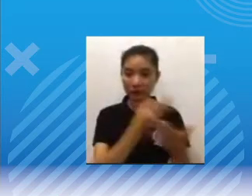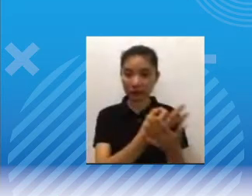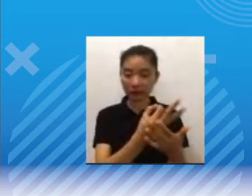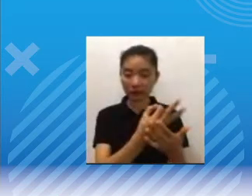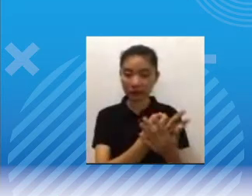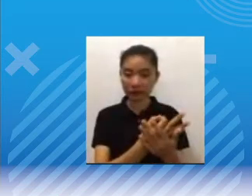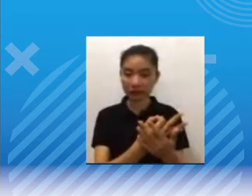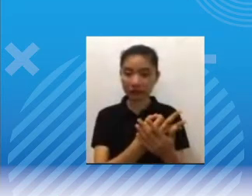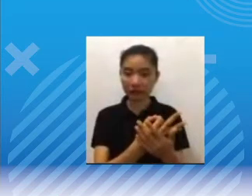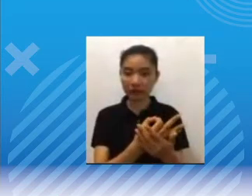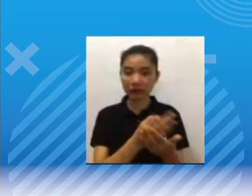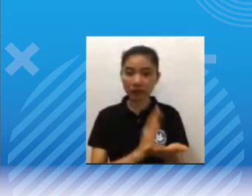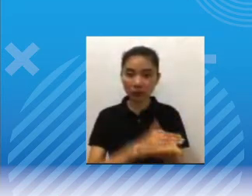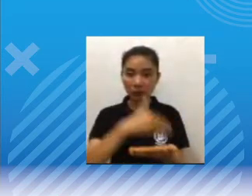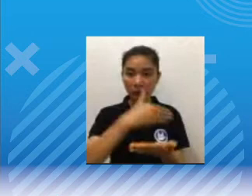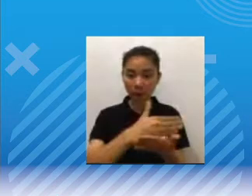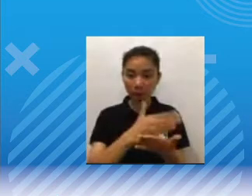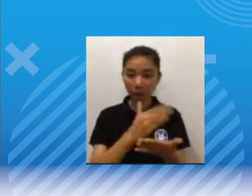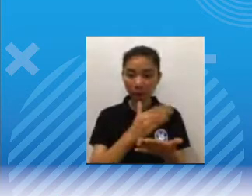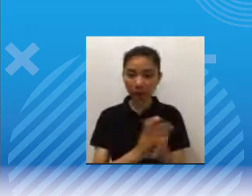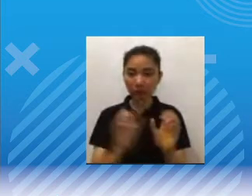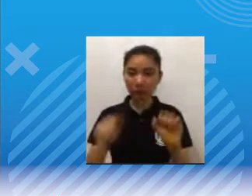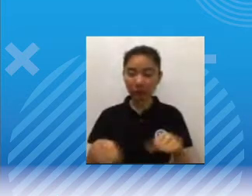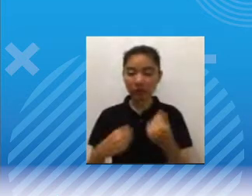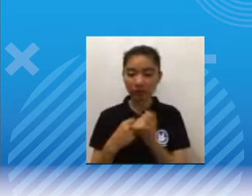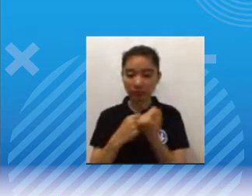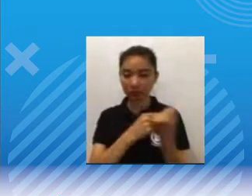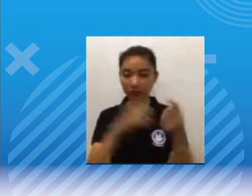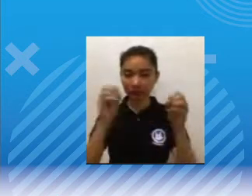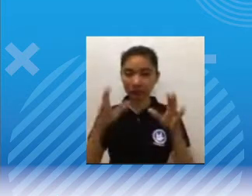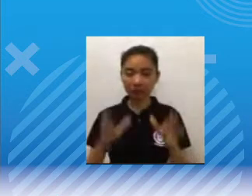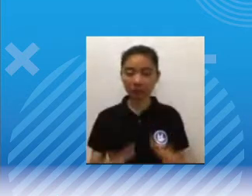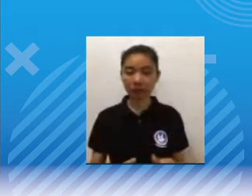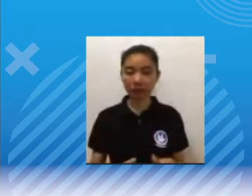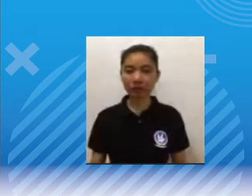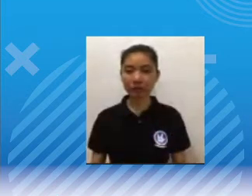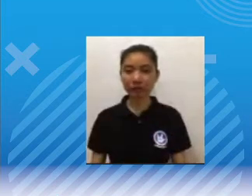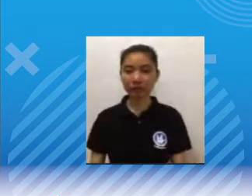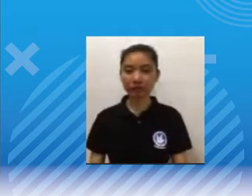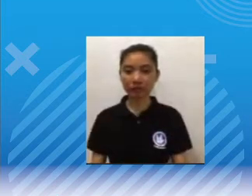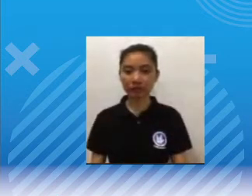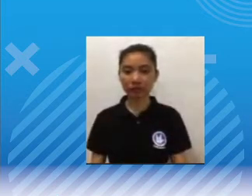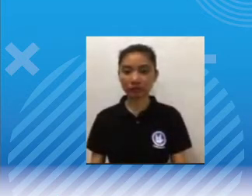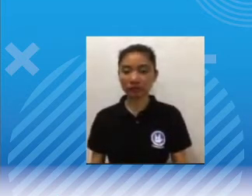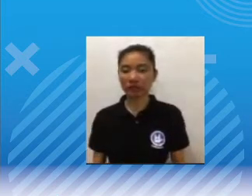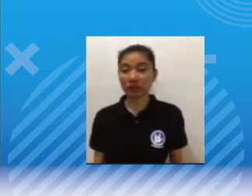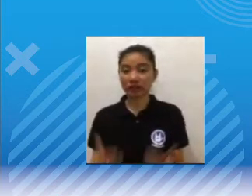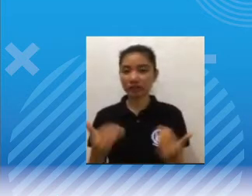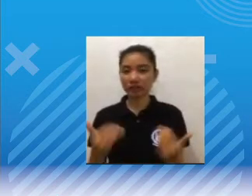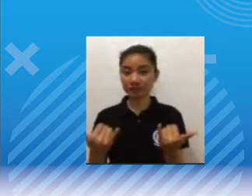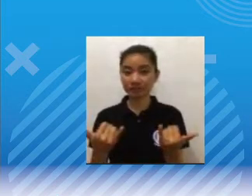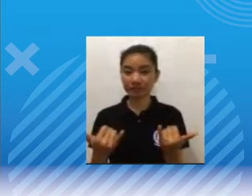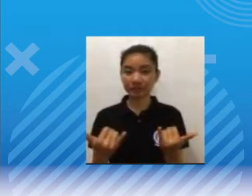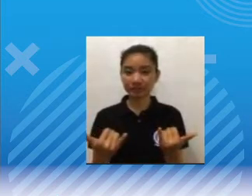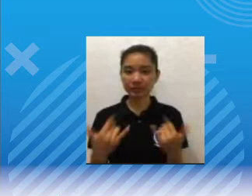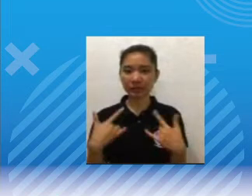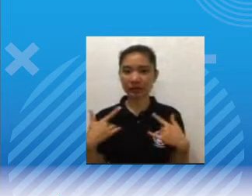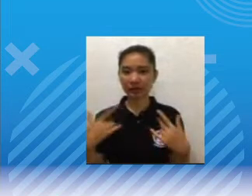para masuportahan ng mga guro natin. Kumbaga, sa ngayon, nabawasan naman yung gastos ng mga